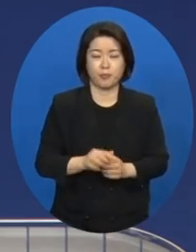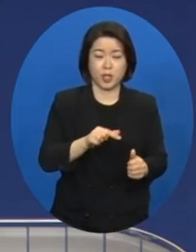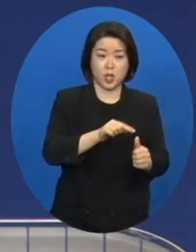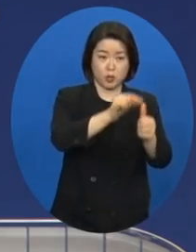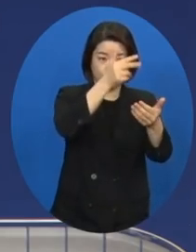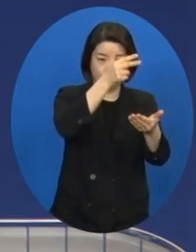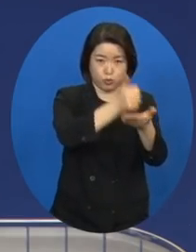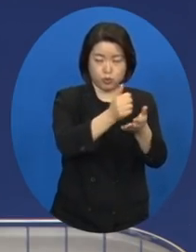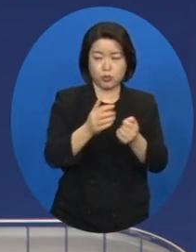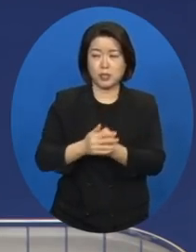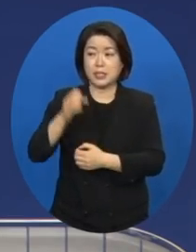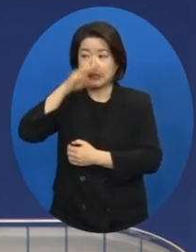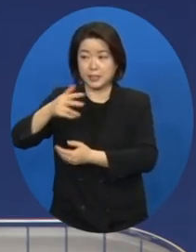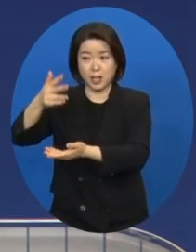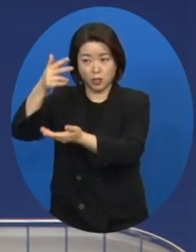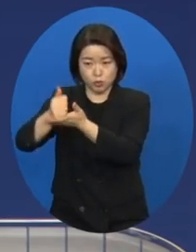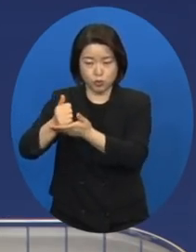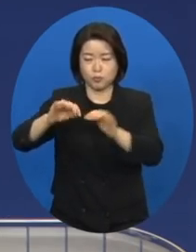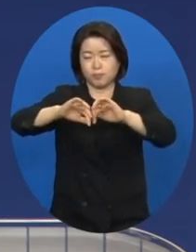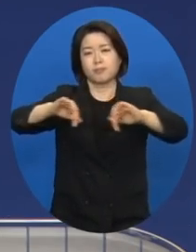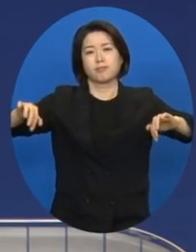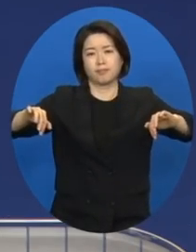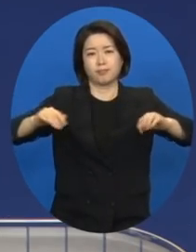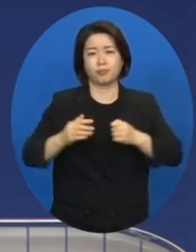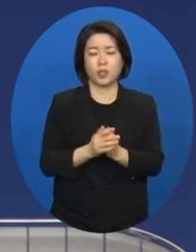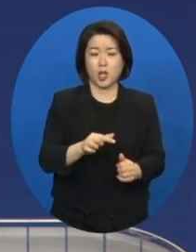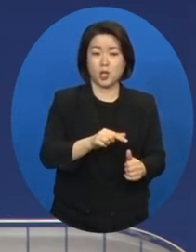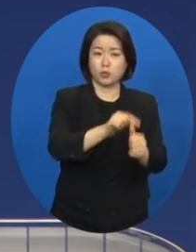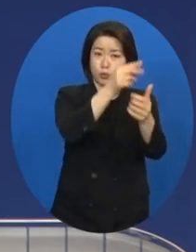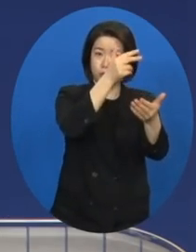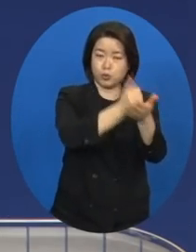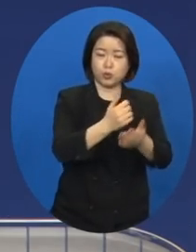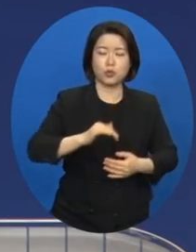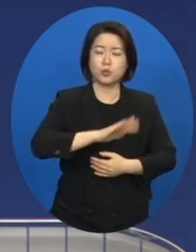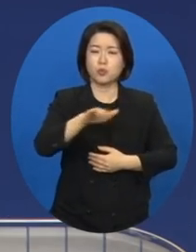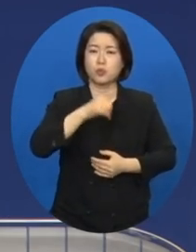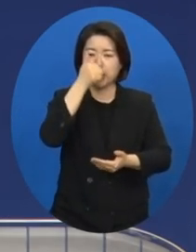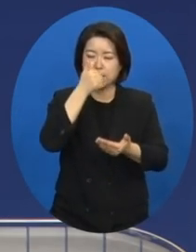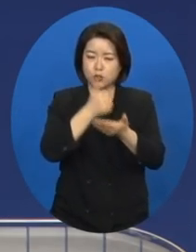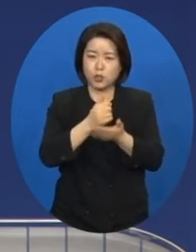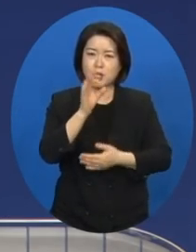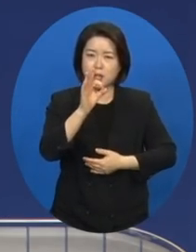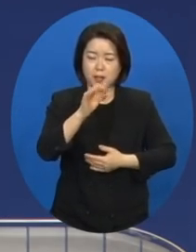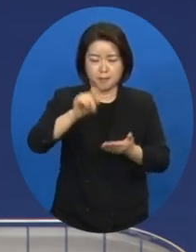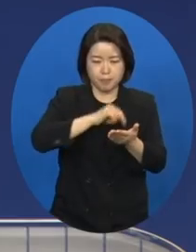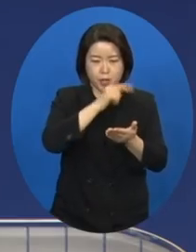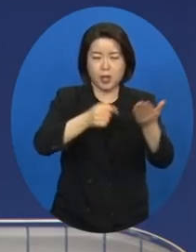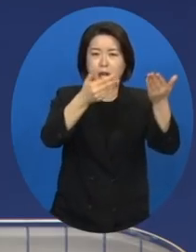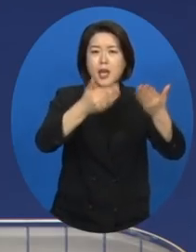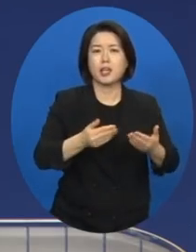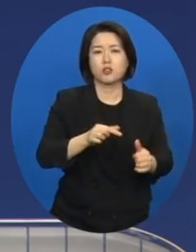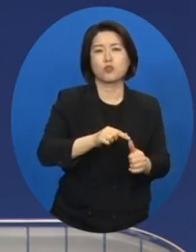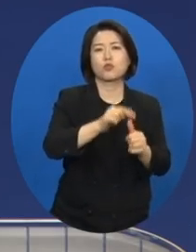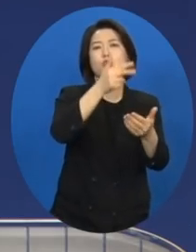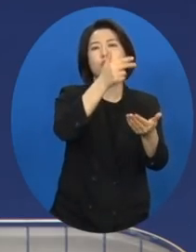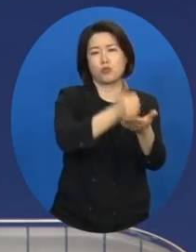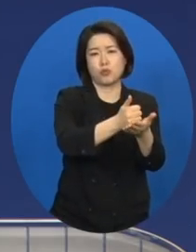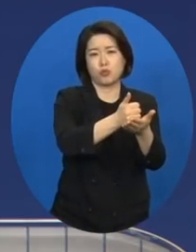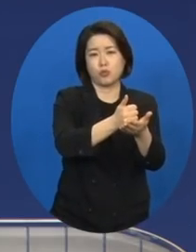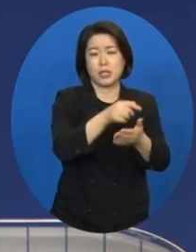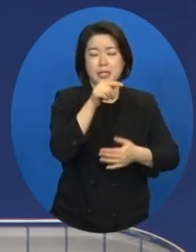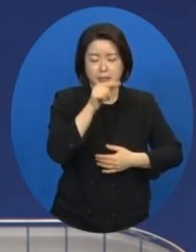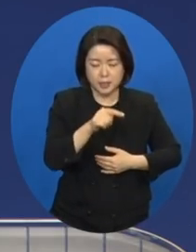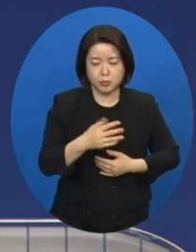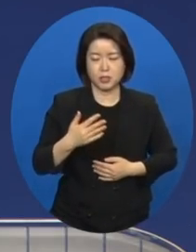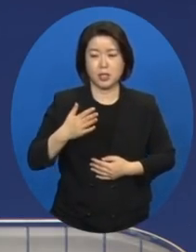주를 구분하고 있죠. 구주는 우리의 죄값을 치러주신 구원자, 구세주라는 거예요. 그분이 죽을